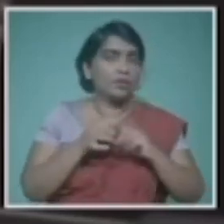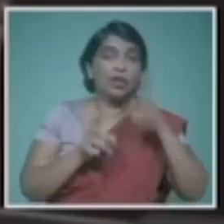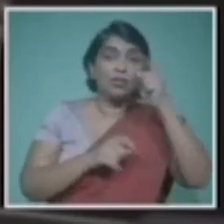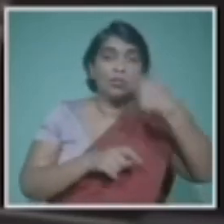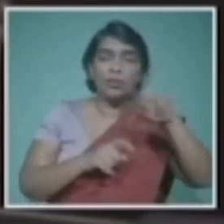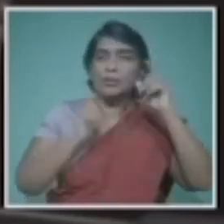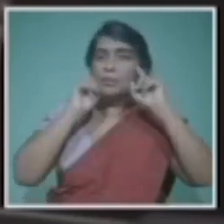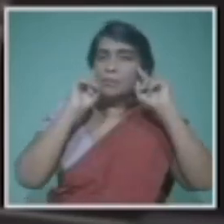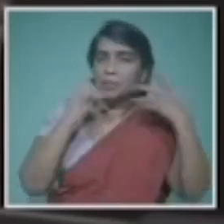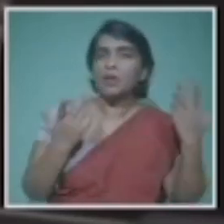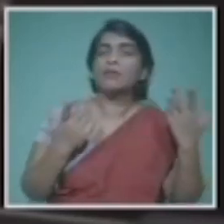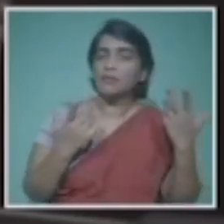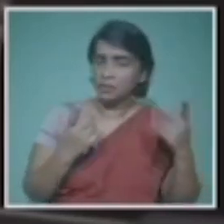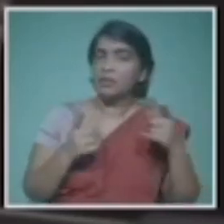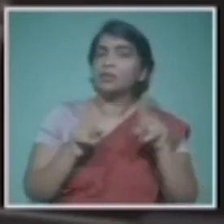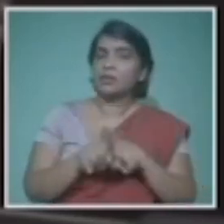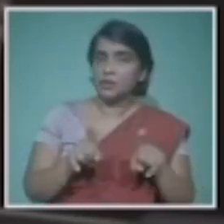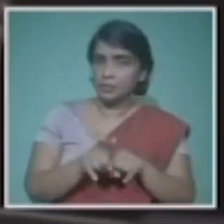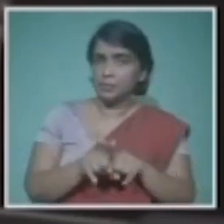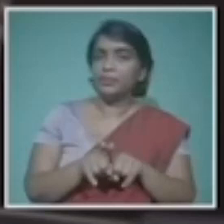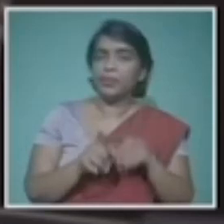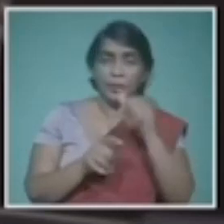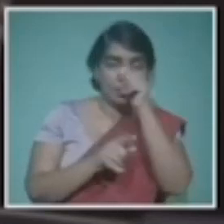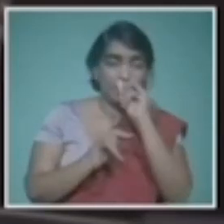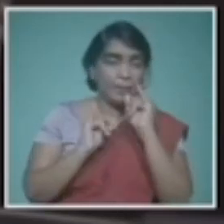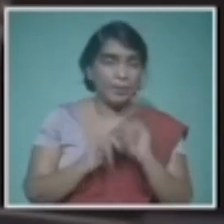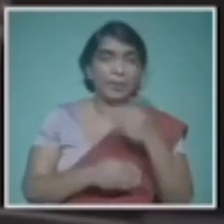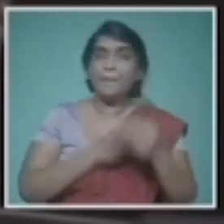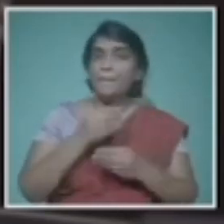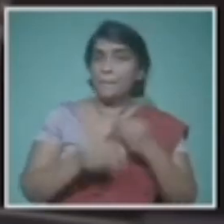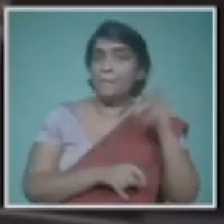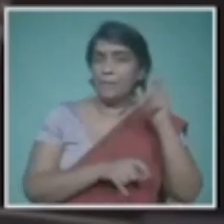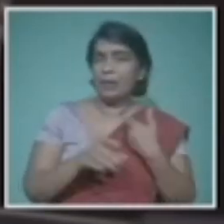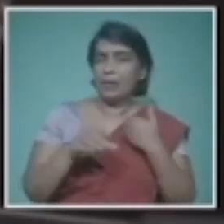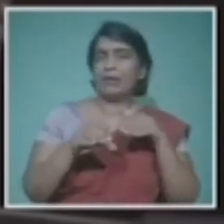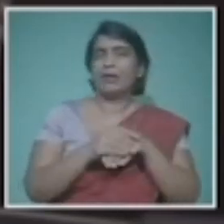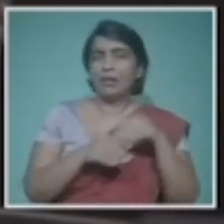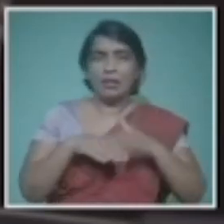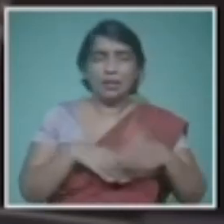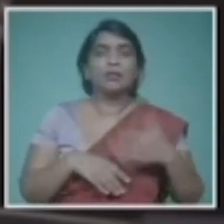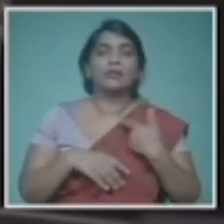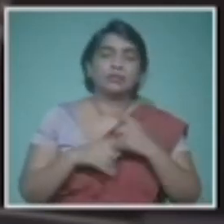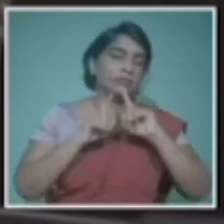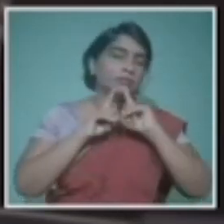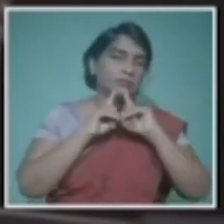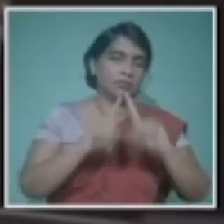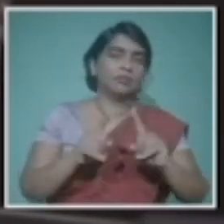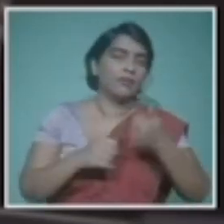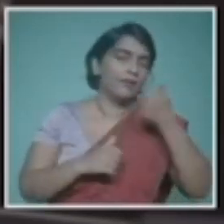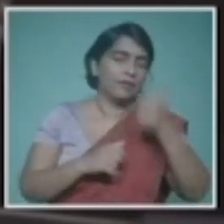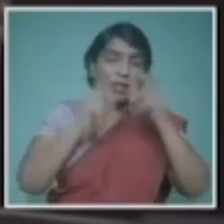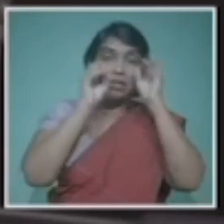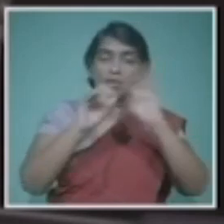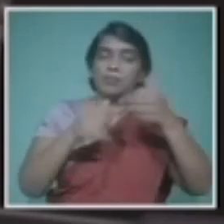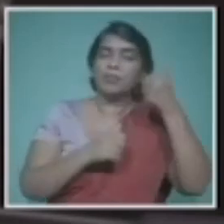ජනතාවගේ නොදැනුවත්කම, ඒ වගේම මේ කූට ව්‍යාපාර ජාවාරම්කරුවන්ට අහුවීම අපි දැනුවත් කිරීම ඉතාමත්ම වැටිනා කාරණාවක්